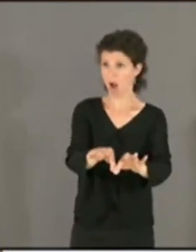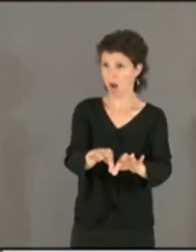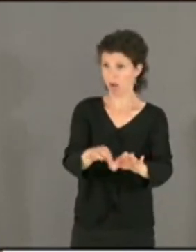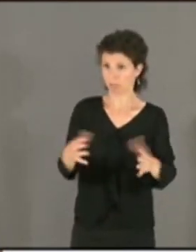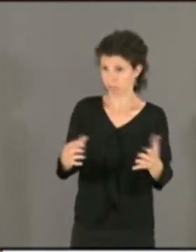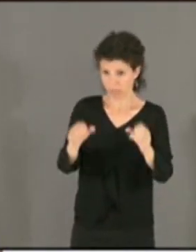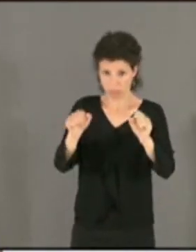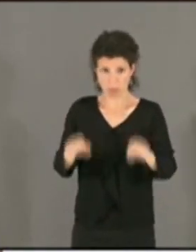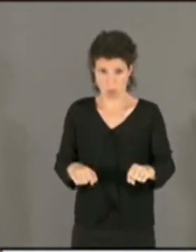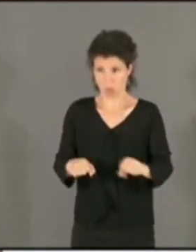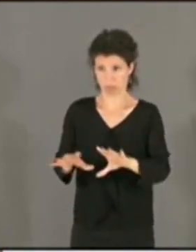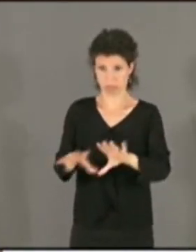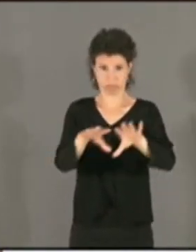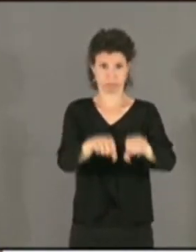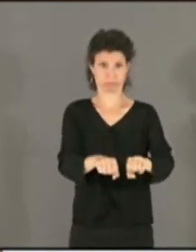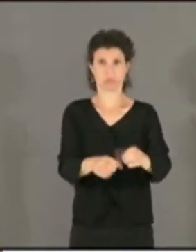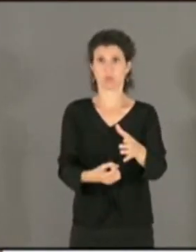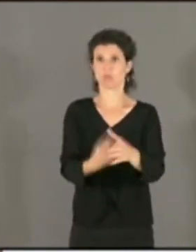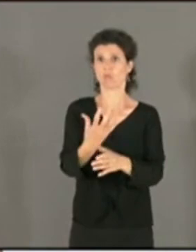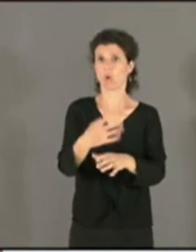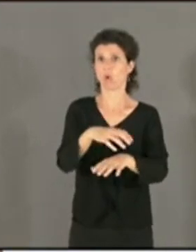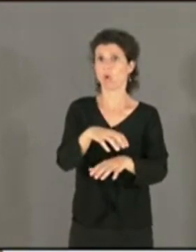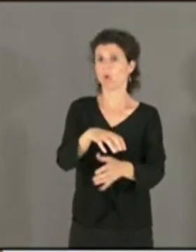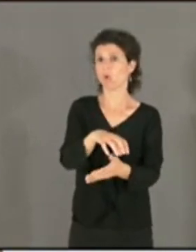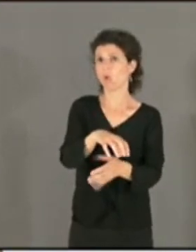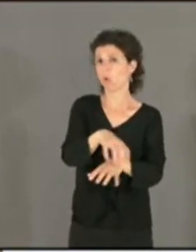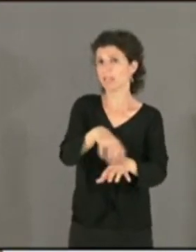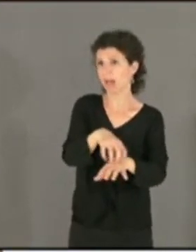ce nouveau commissariat, pourvu que la ville de Marseille